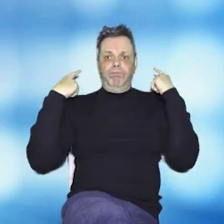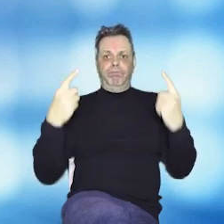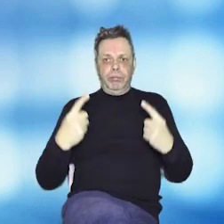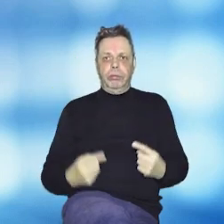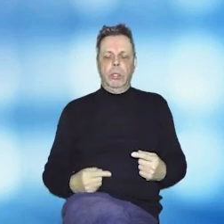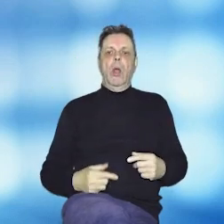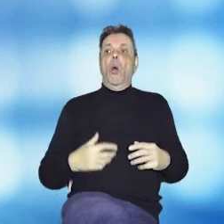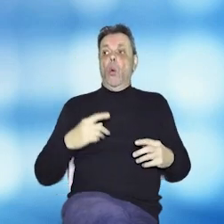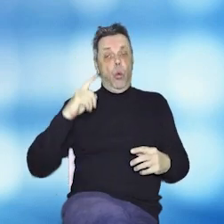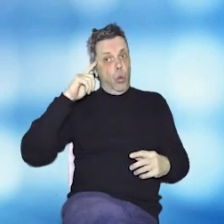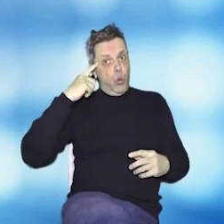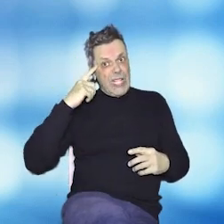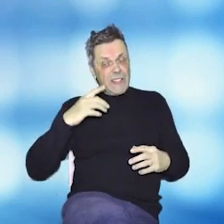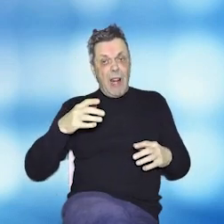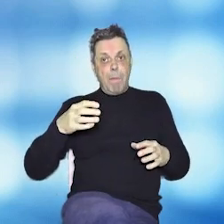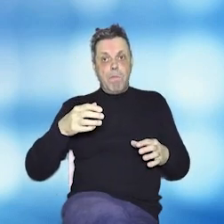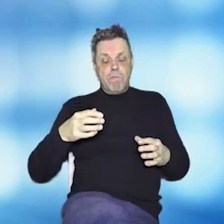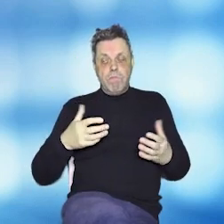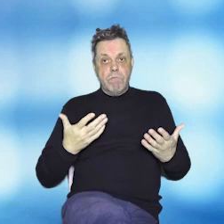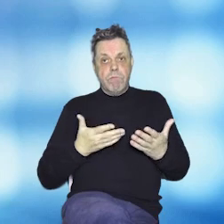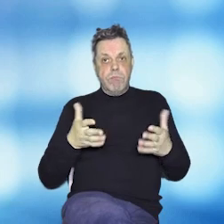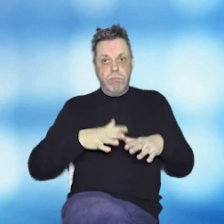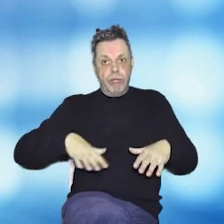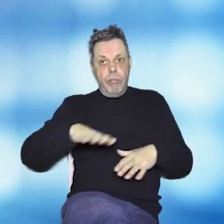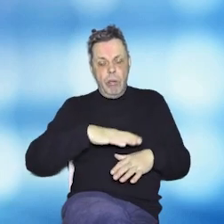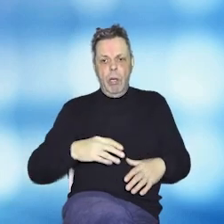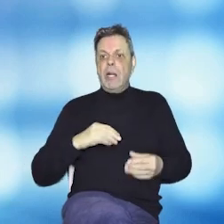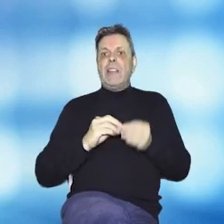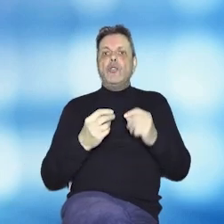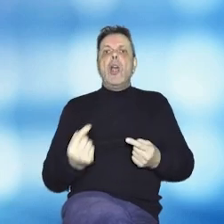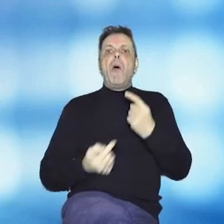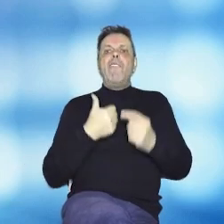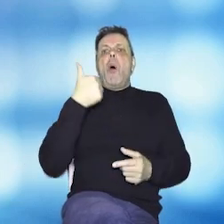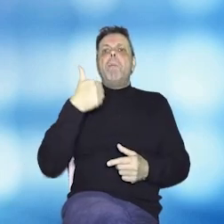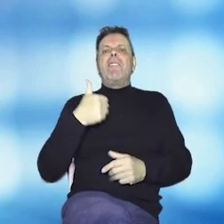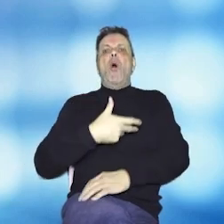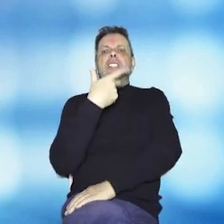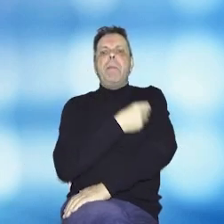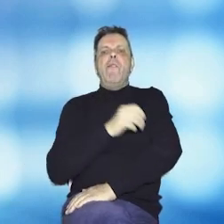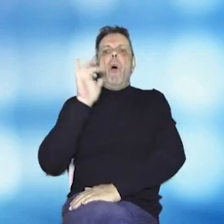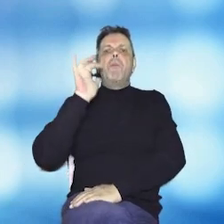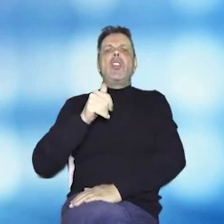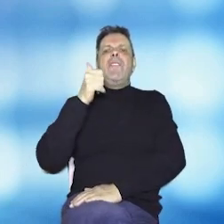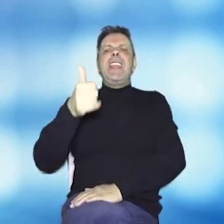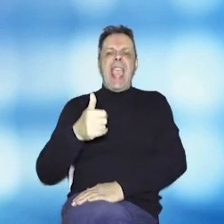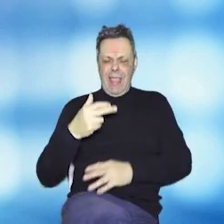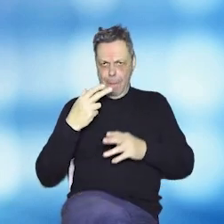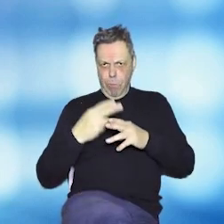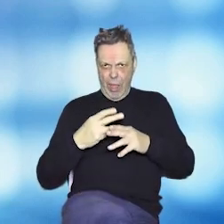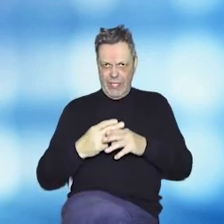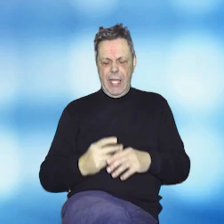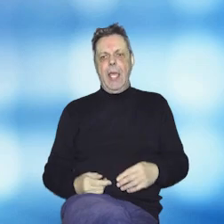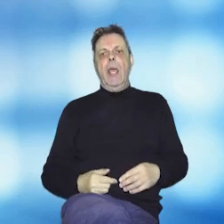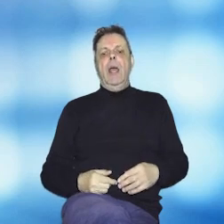u znanstvenim krugovima. A ta vijest je bila da se na tržištu pojavilo prvo cjepivo protiv jedne parazitarne